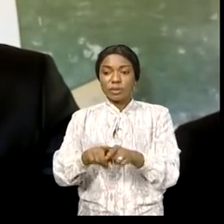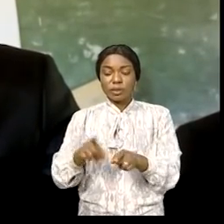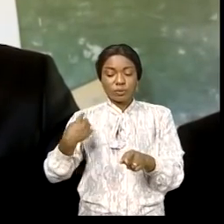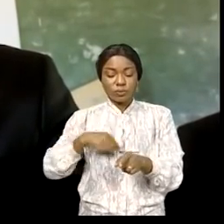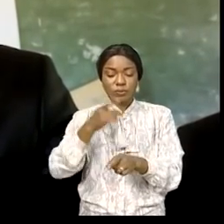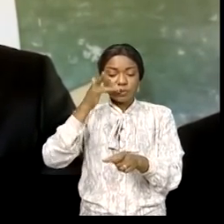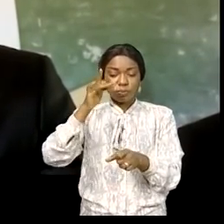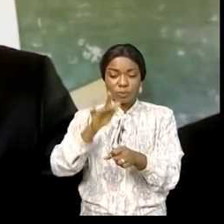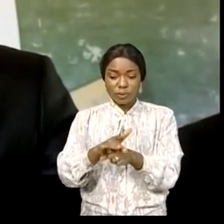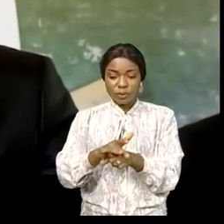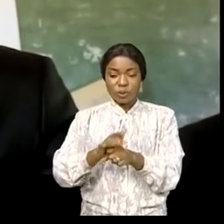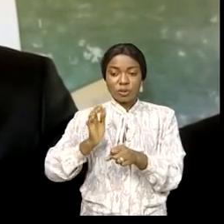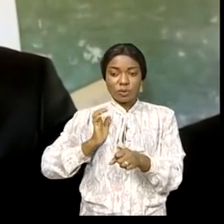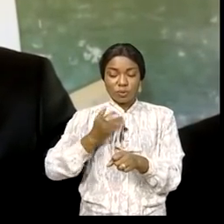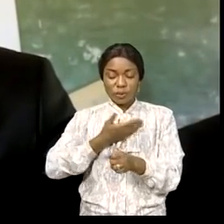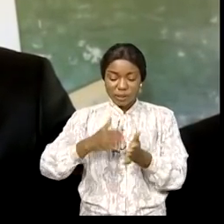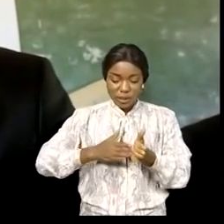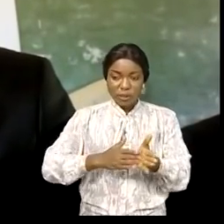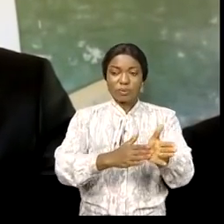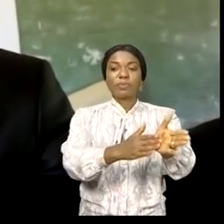promettons notre accompagnement.